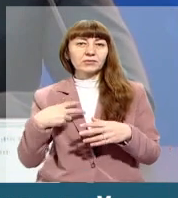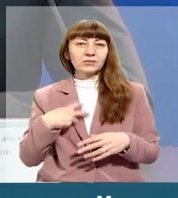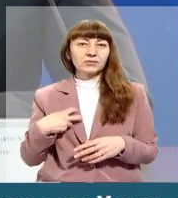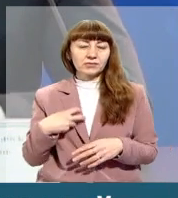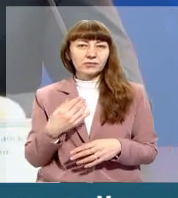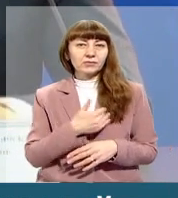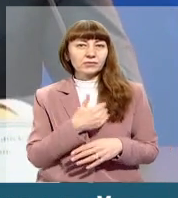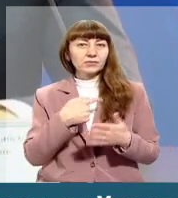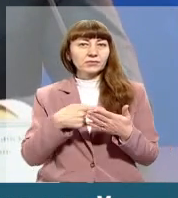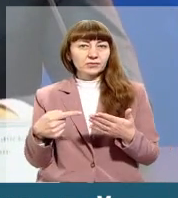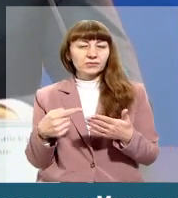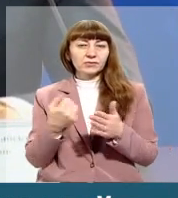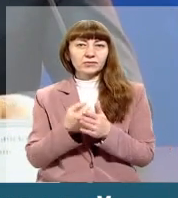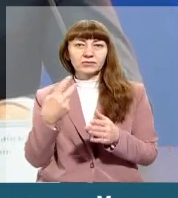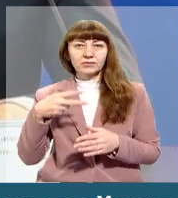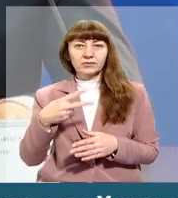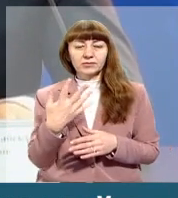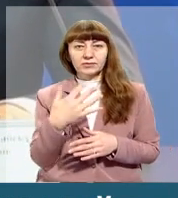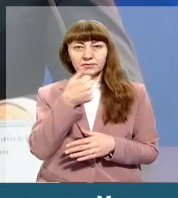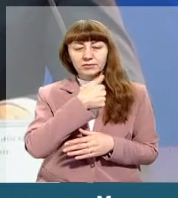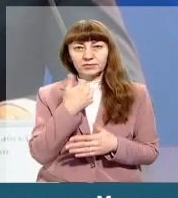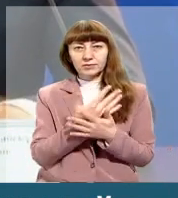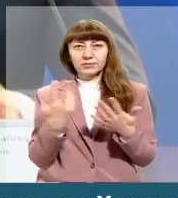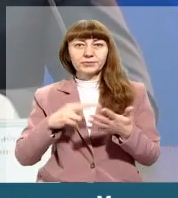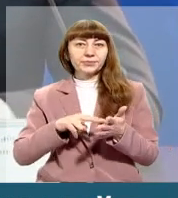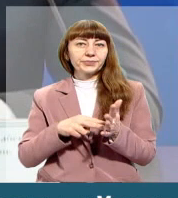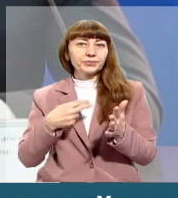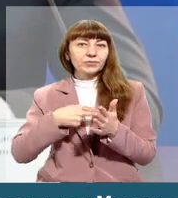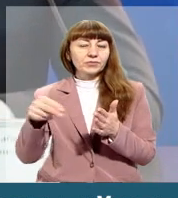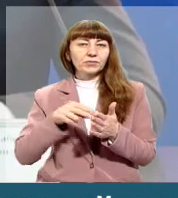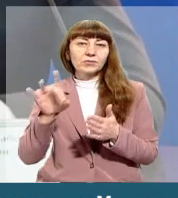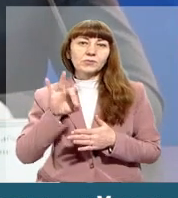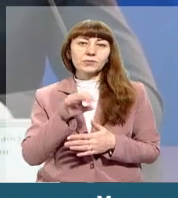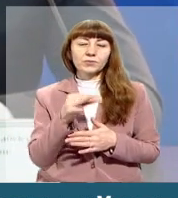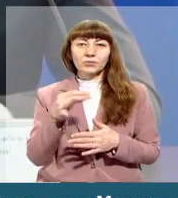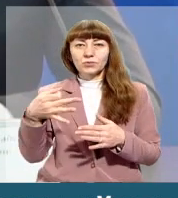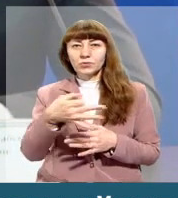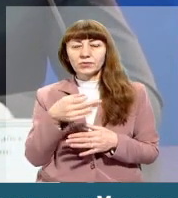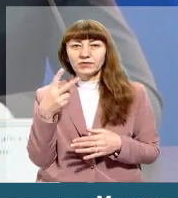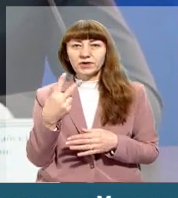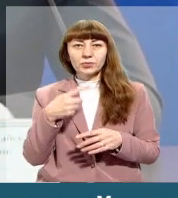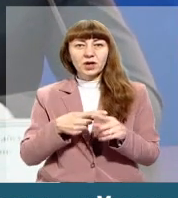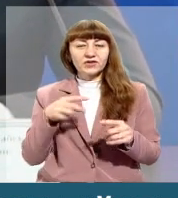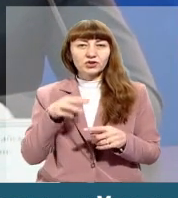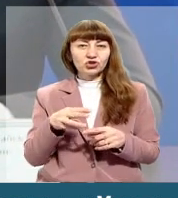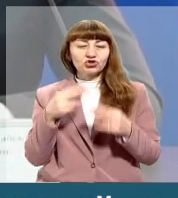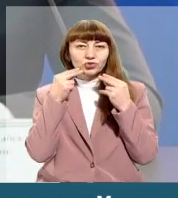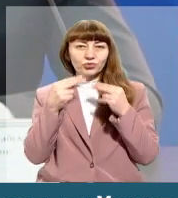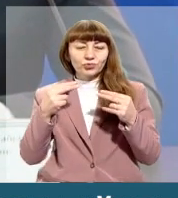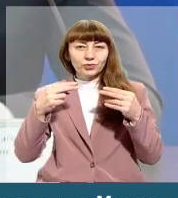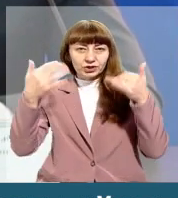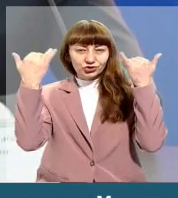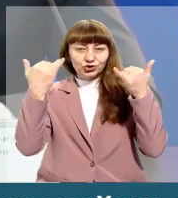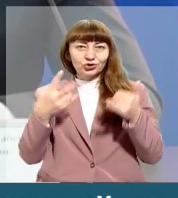скота. Хочу отметить, что до 2025 года мы планируем приобрести в Акмолинской области 2500 голов маточного